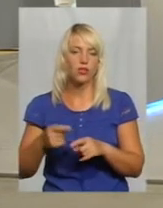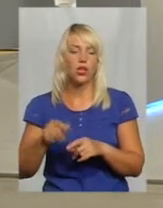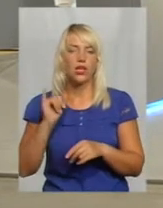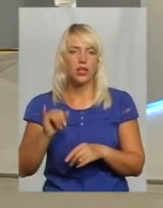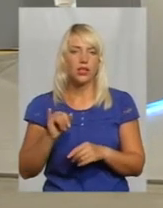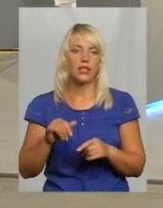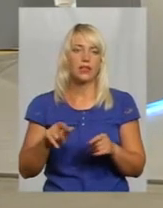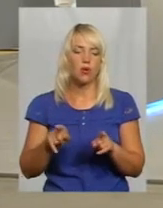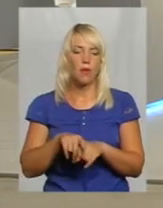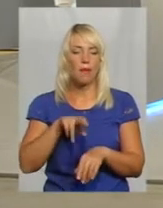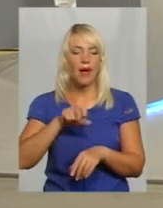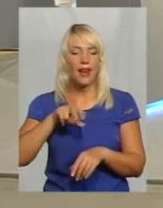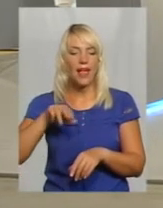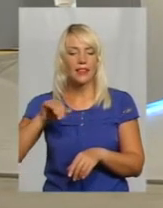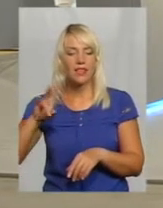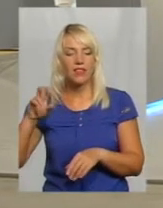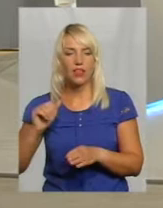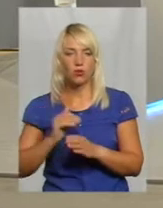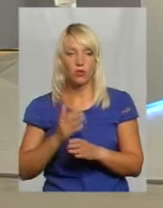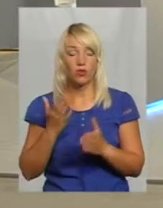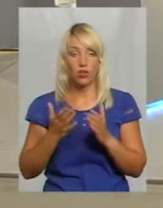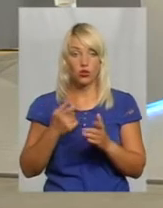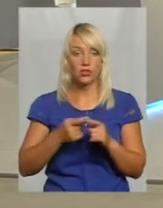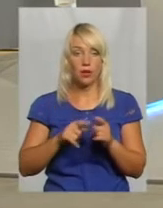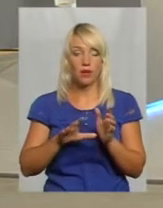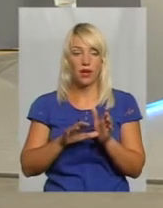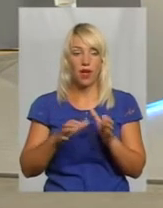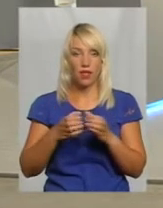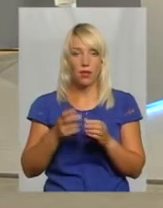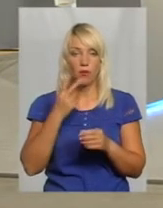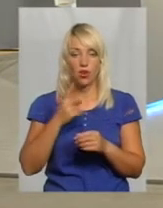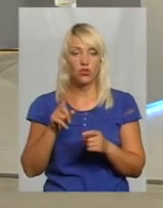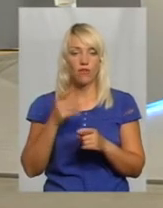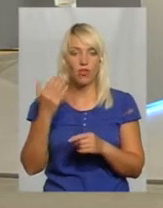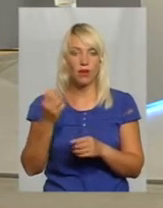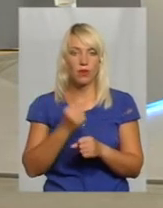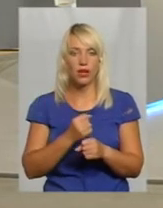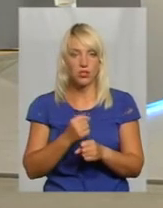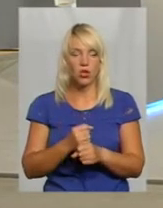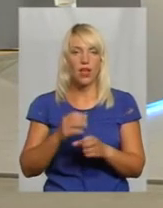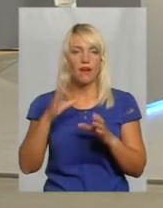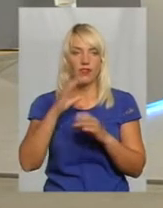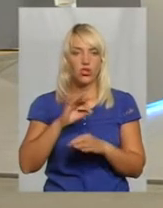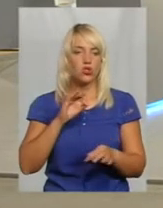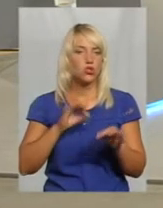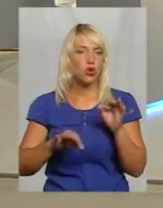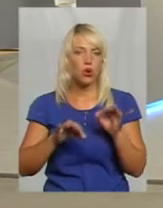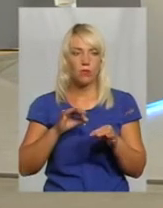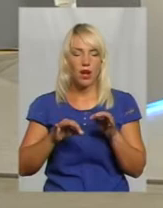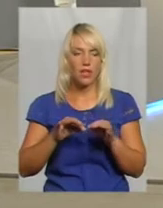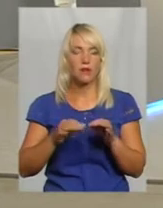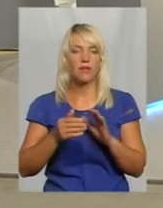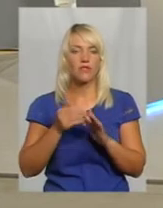паліативної допомоги. І якщо ця бригада покаже, що вона працює ефективно з нормальними відгуками,